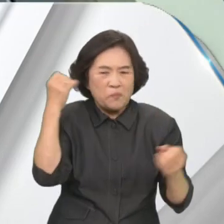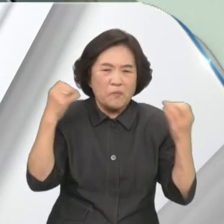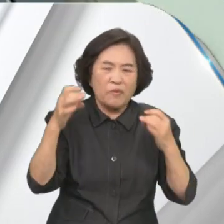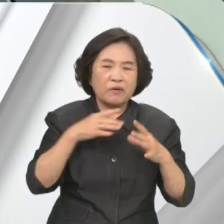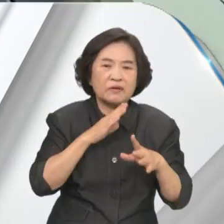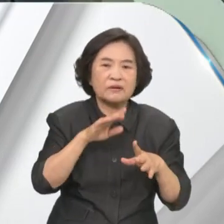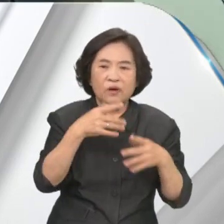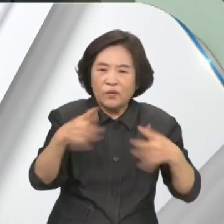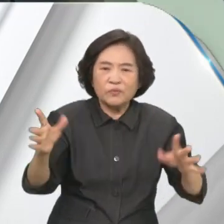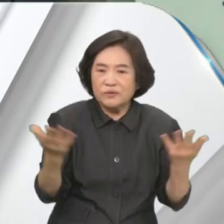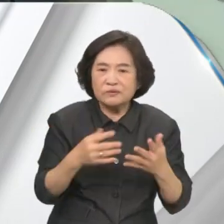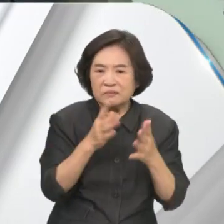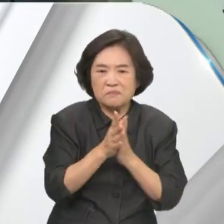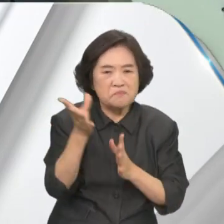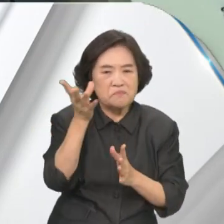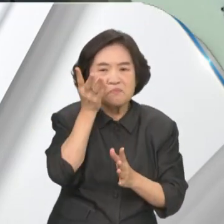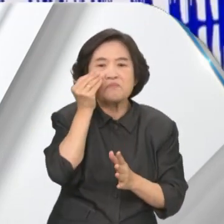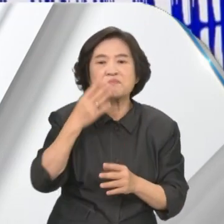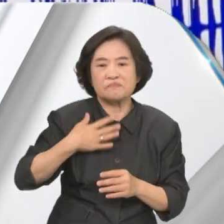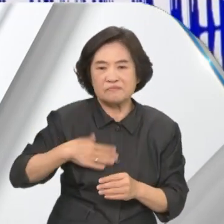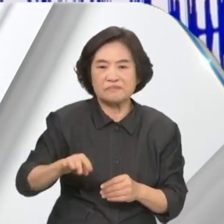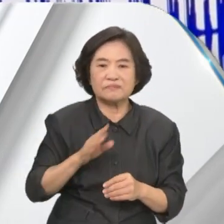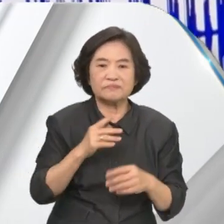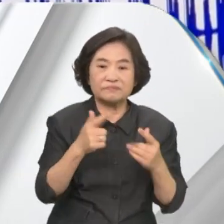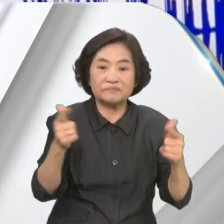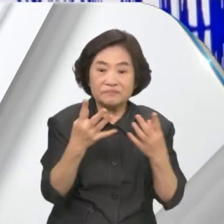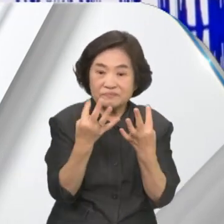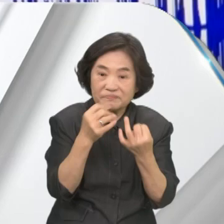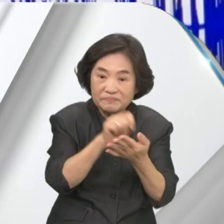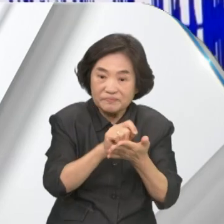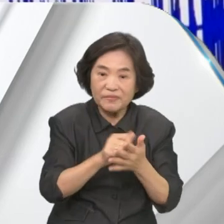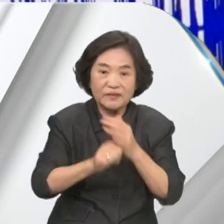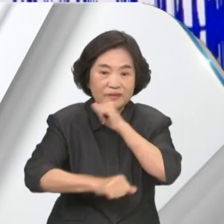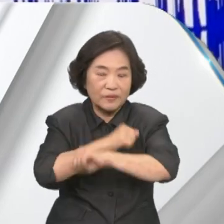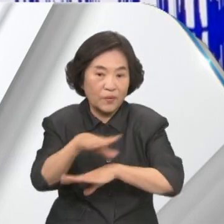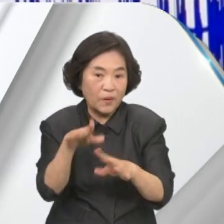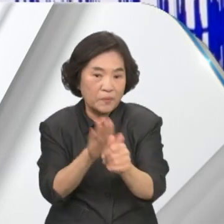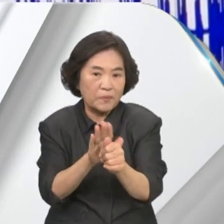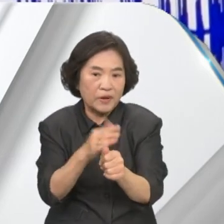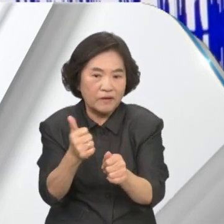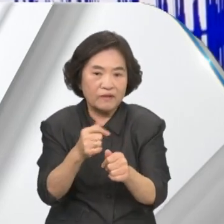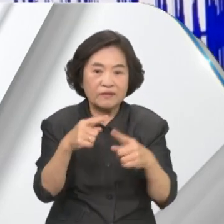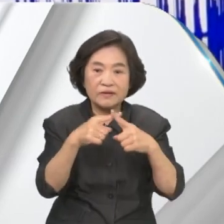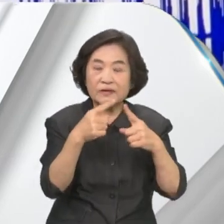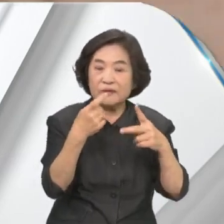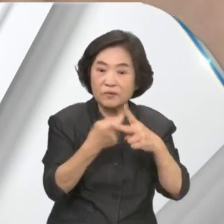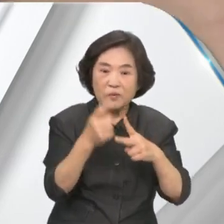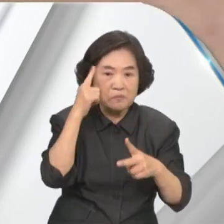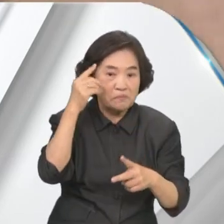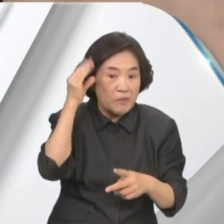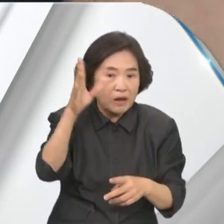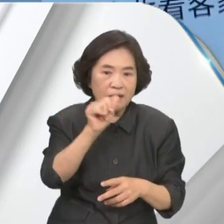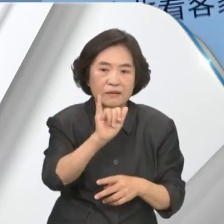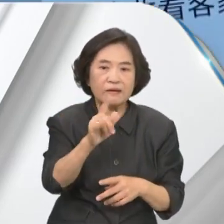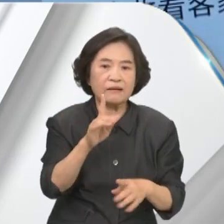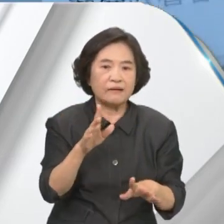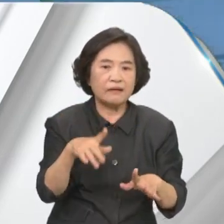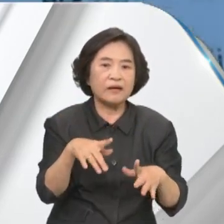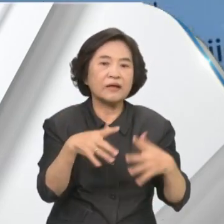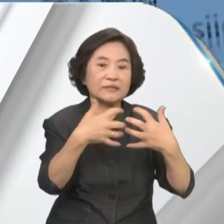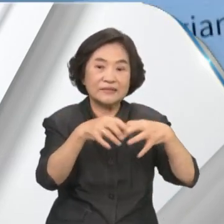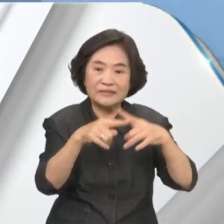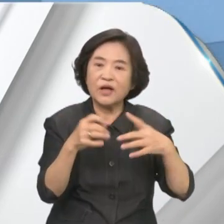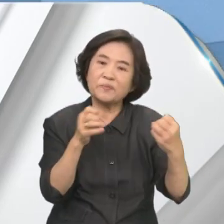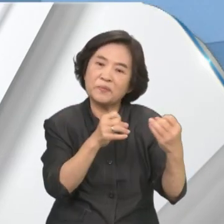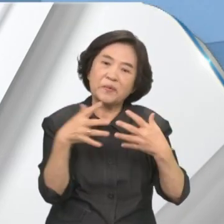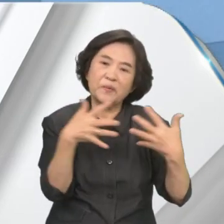是在做这一个。 对台数据的付出运用，多年从生化帮助人工智慧发展动态，本 AI 大最古机器